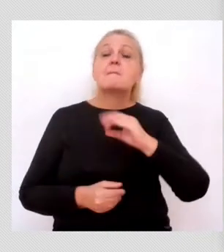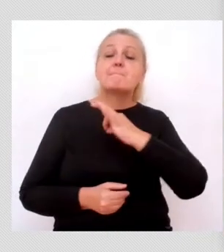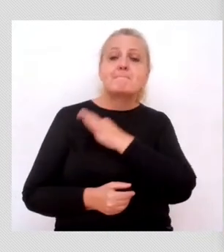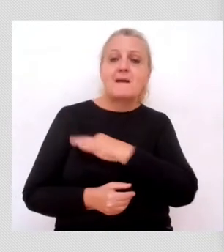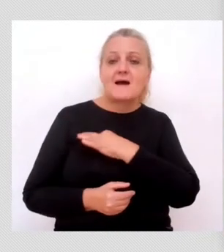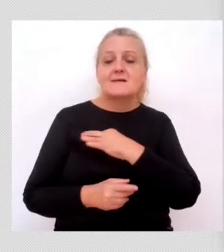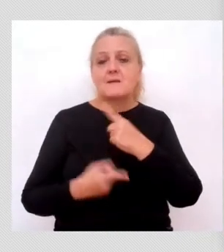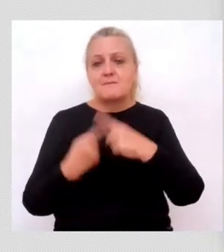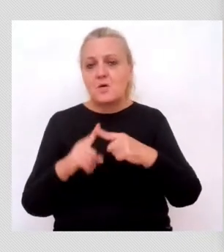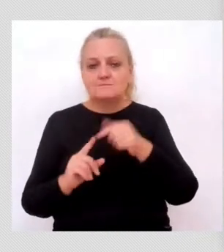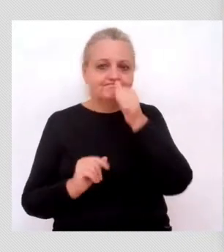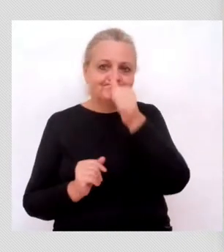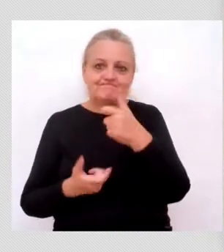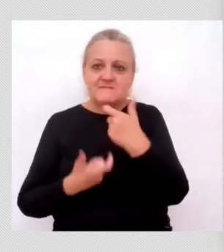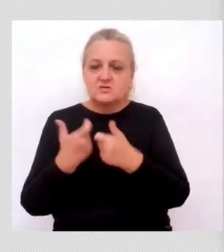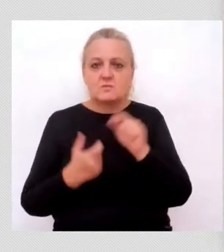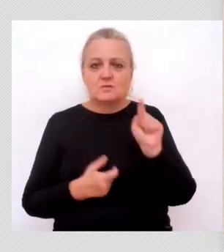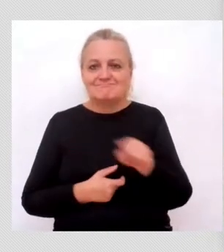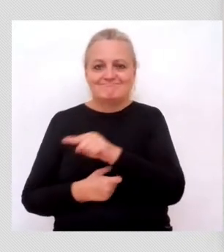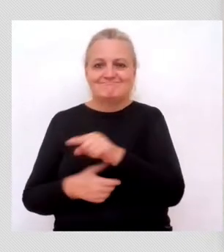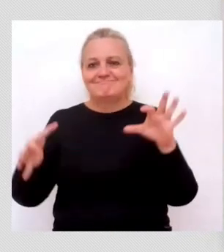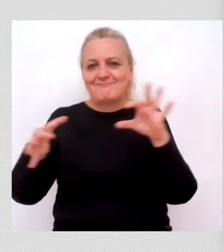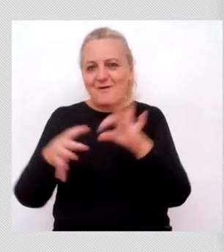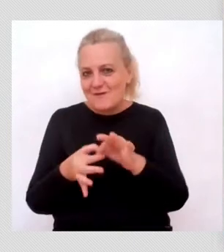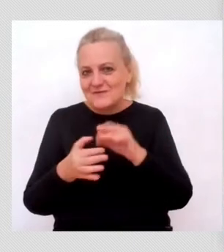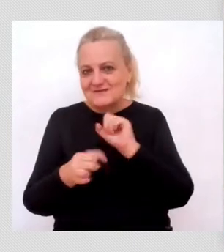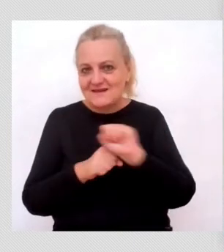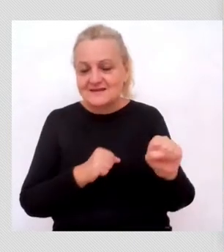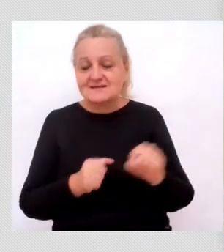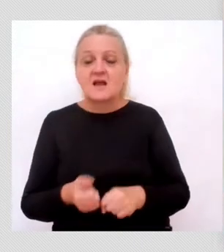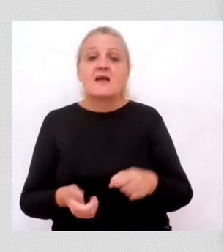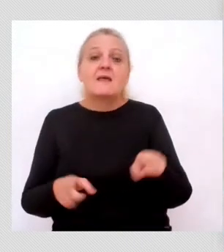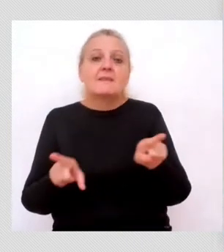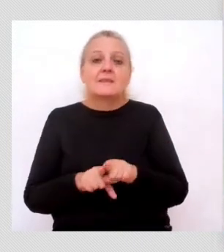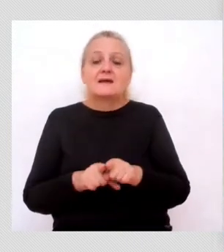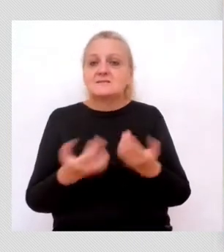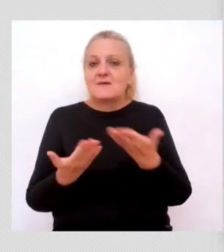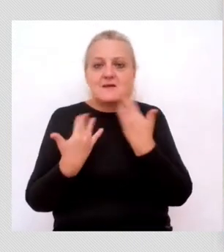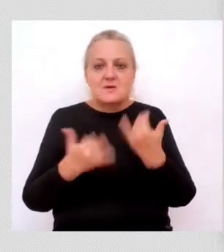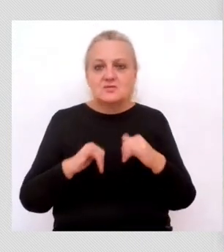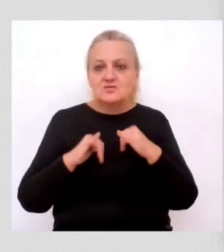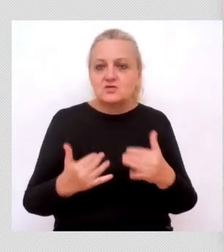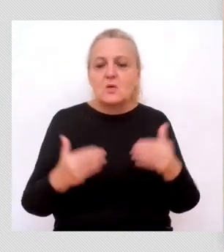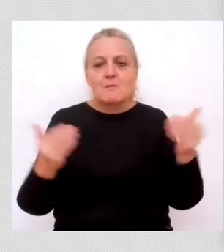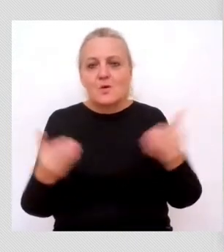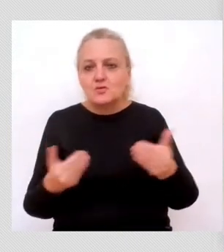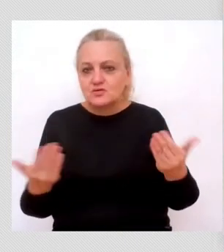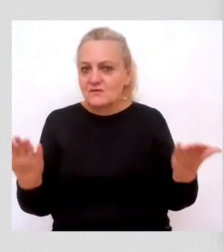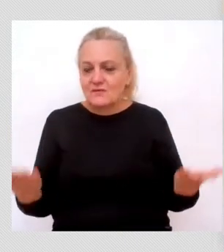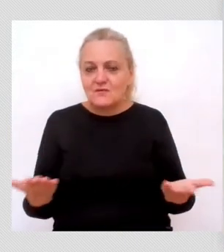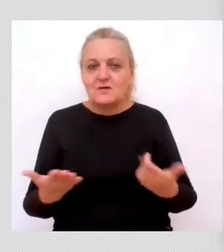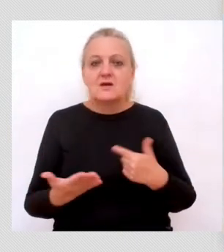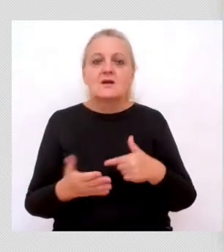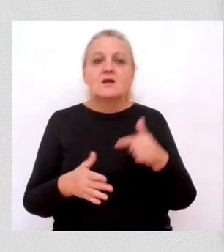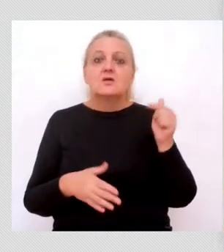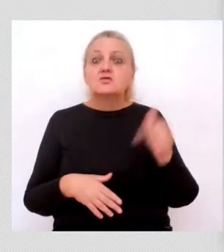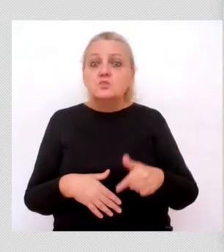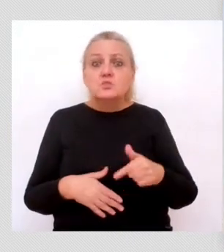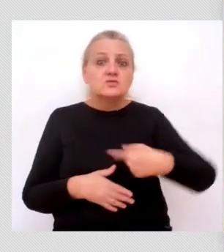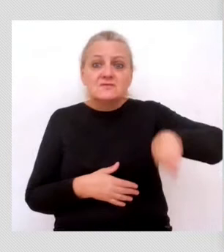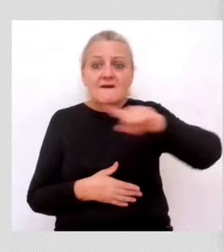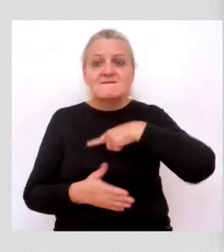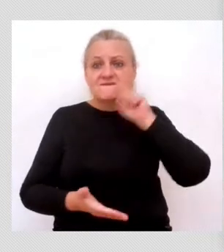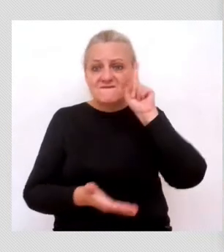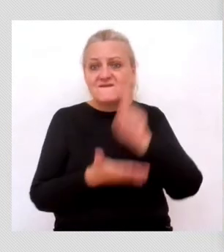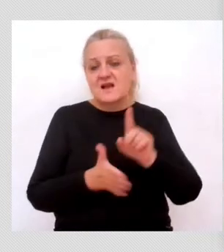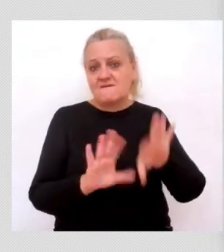to nie oszukujmy się, jedno z drugim bardzo blisko się wiąże. Bo też nie mamy na to siły ani możliwości. Trzeba wygrać wybory. Tylko trzeba wygrać